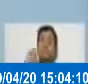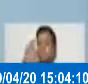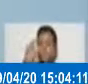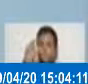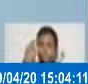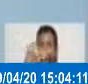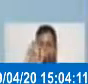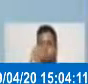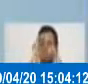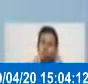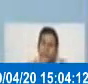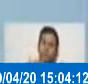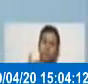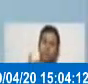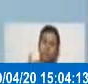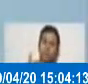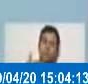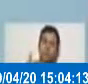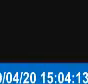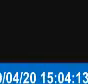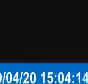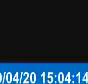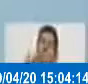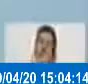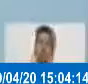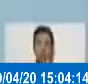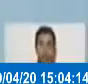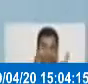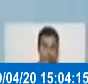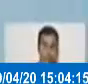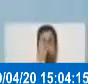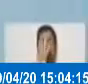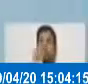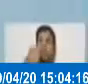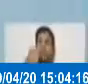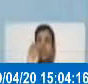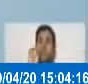76,382 জন। সারা দেশে আমাদের জেলা উপজেলায় কোয়ারেন্টাইনে আমরা রাখতে পারি